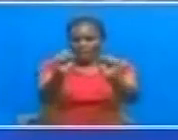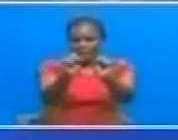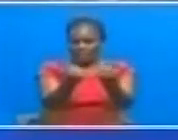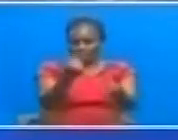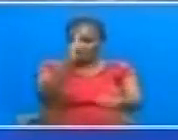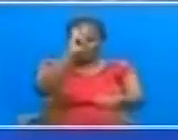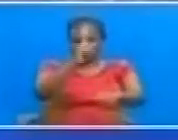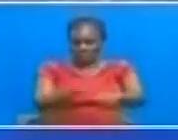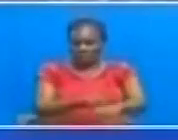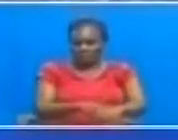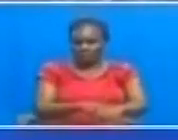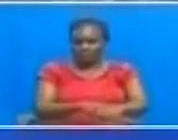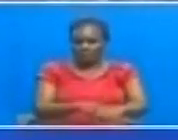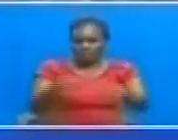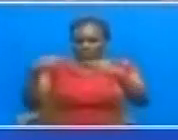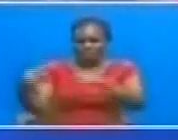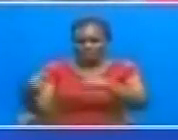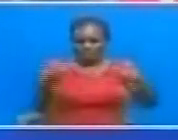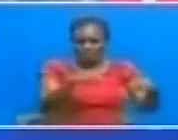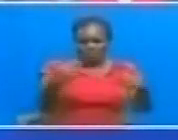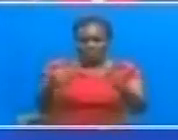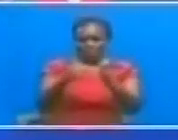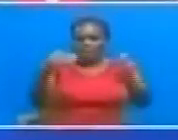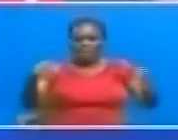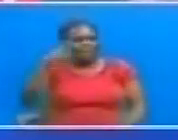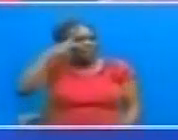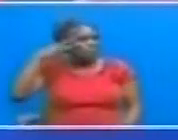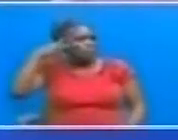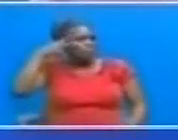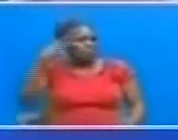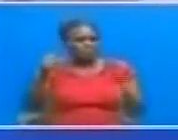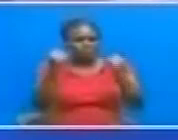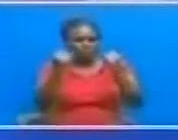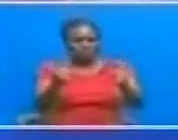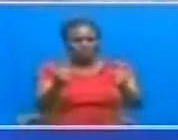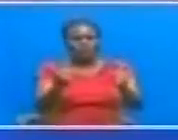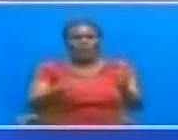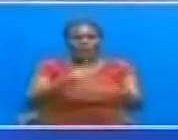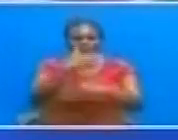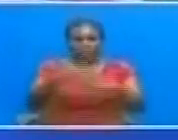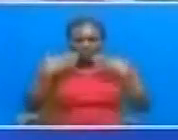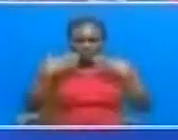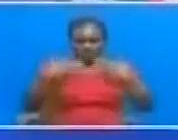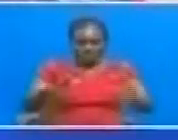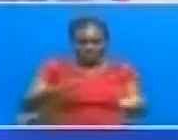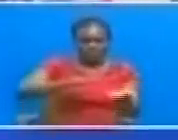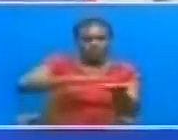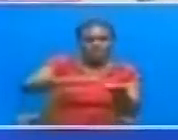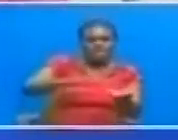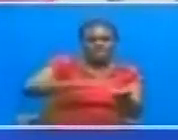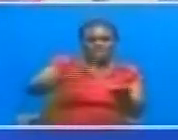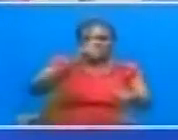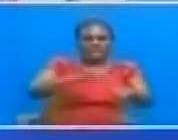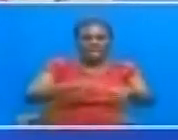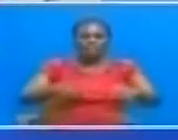yanajiri wakati ambapo vita dhidi ya ugaidi vimeimarishwa kote nchini baada ya kukamilika kwa muda uliotangazwa na serikali